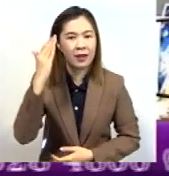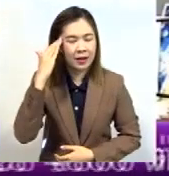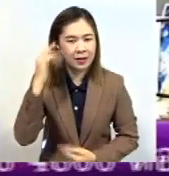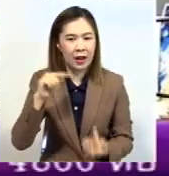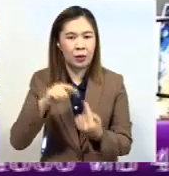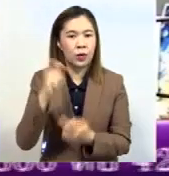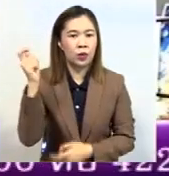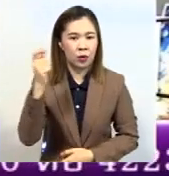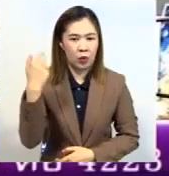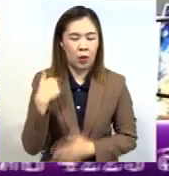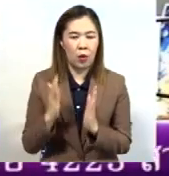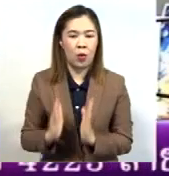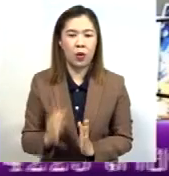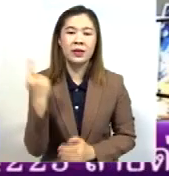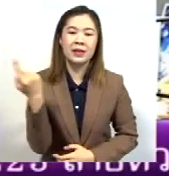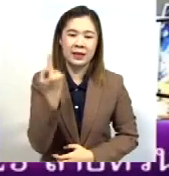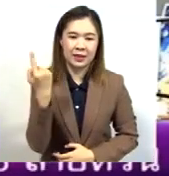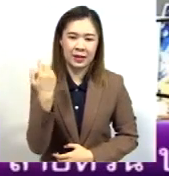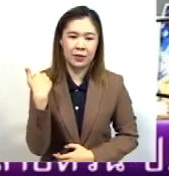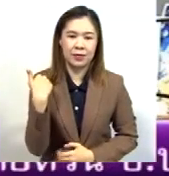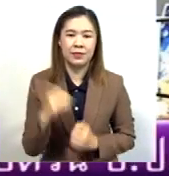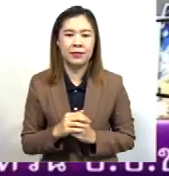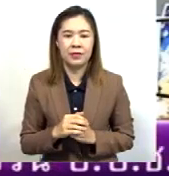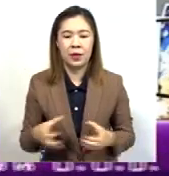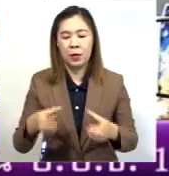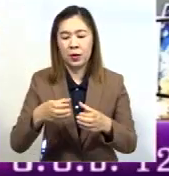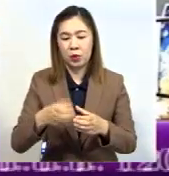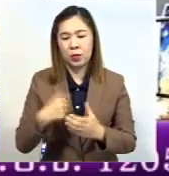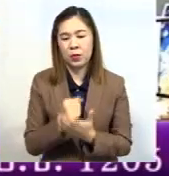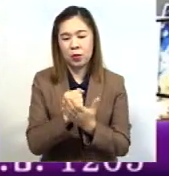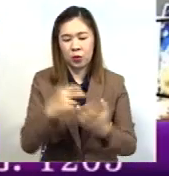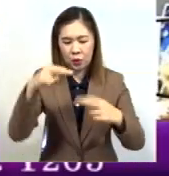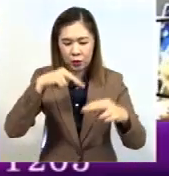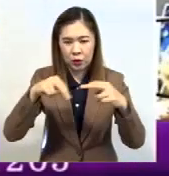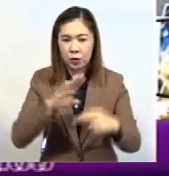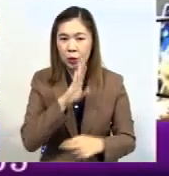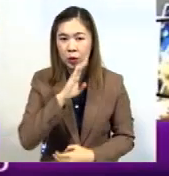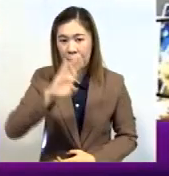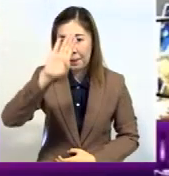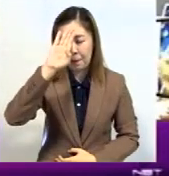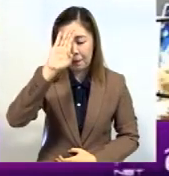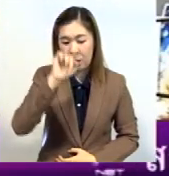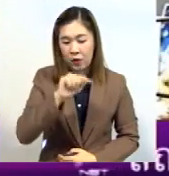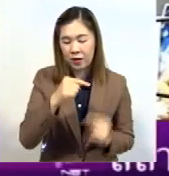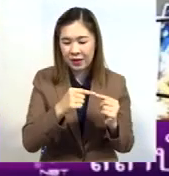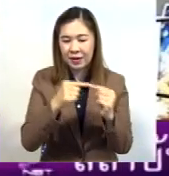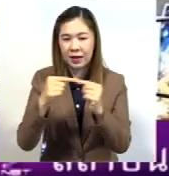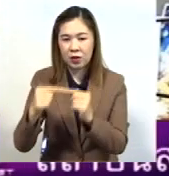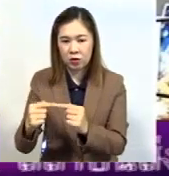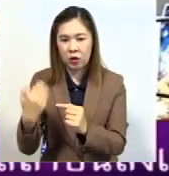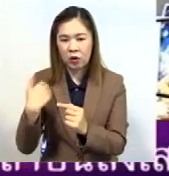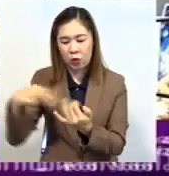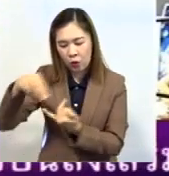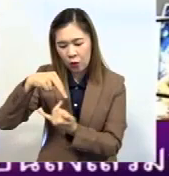ร์ไปเมื่อวันจันทร์ที่ผ่านมาช่วงแอร์โนเวอร์เทลนะว่ากลุ่มนี้เราช่วยเป็นหูเป็นตานะครับเมื่อไหร่เริ่มป่วยปุ๊บก็จะเข้าสู่กระบวนการตรวจวินิจฉัยแ